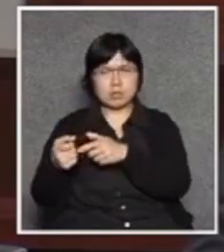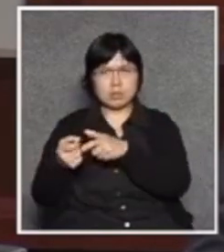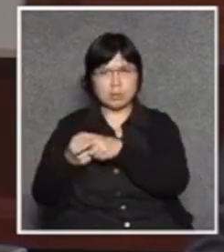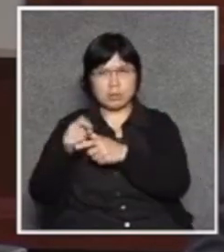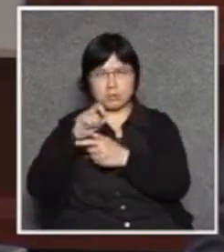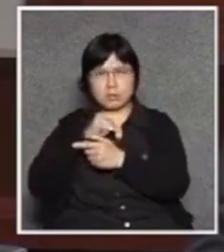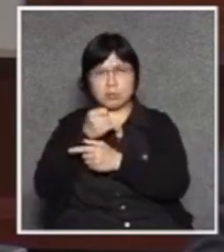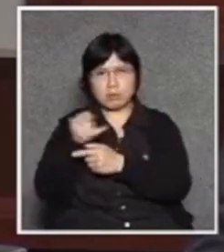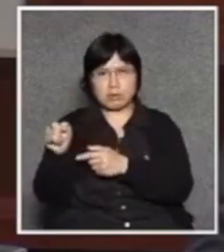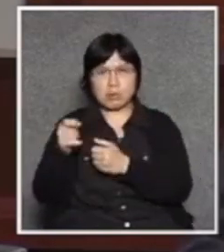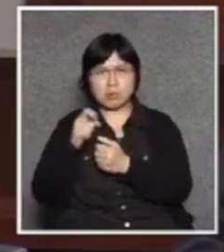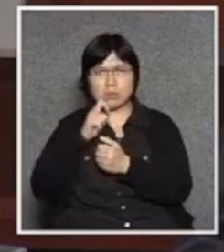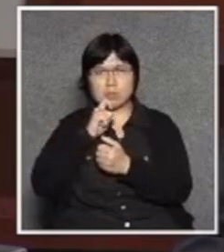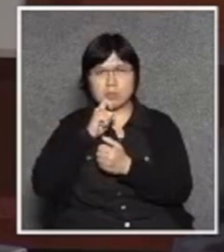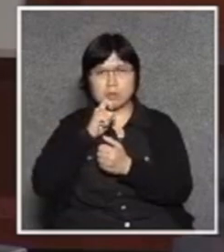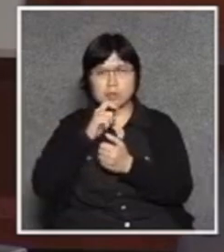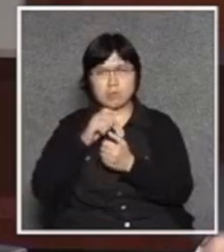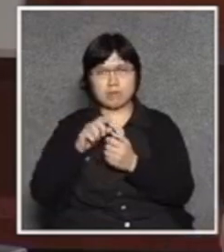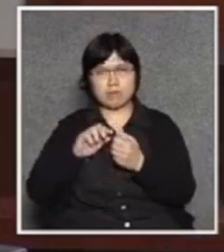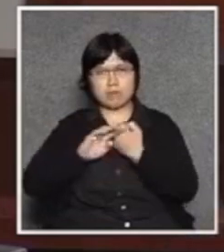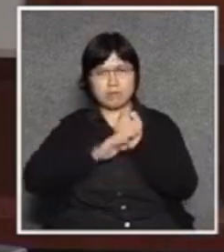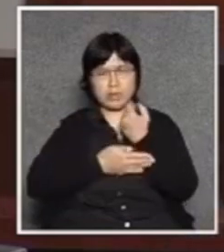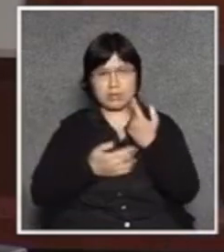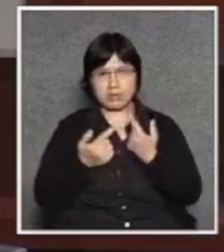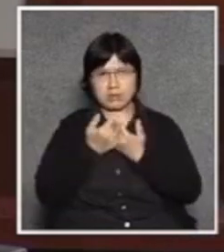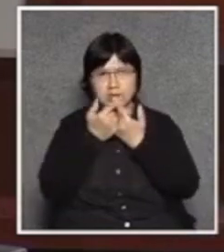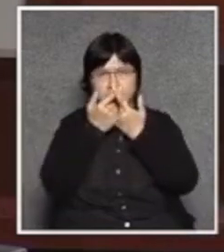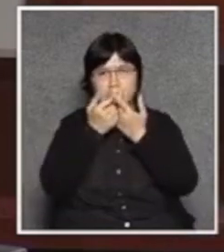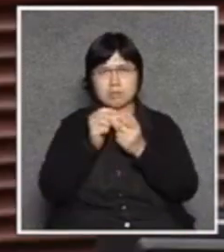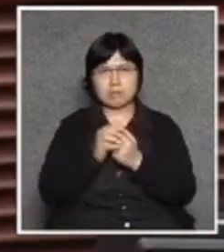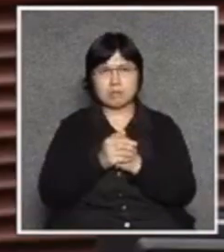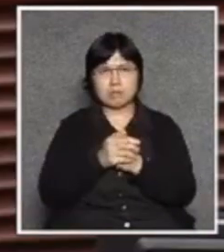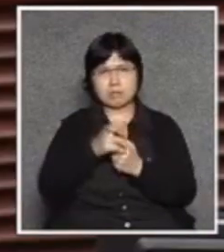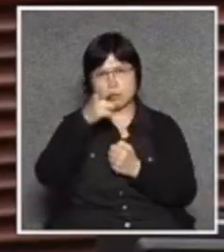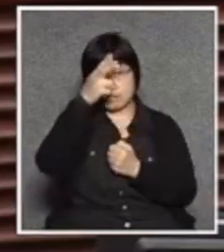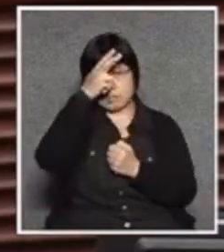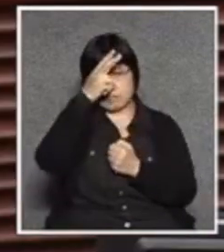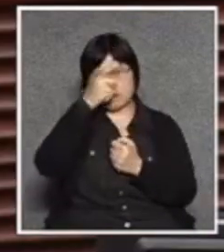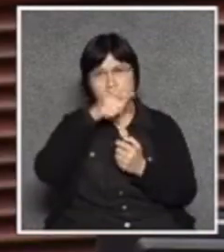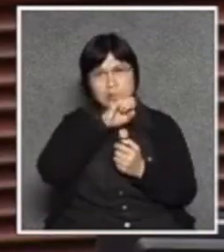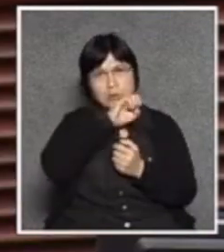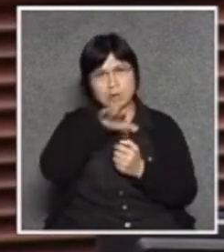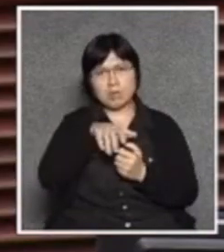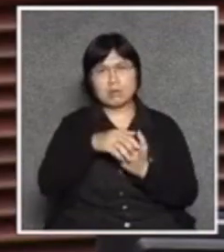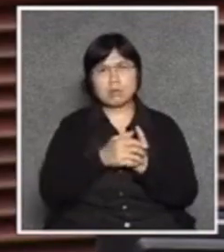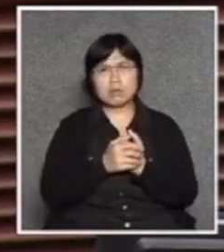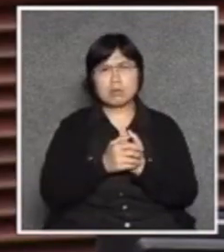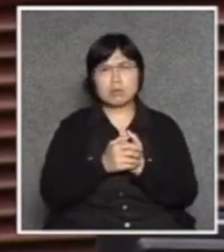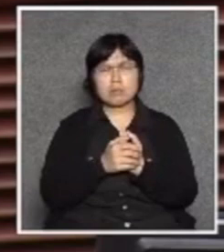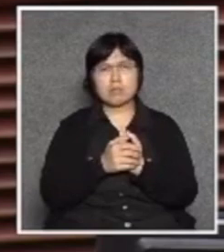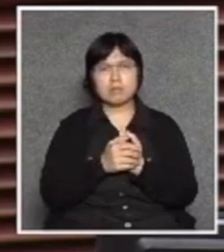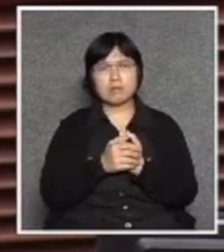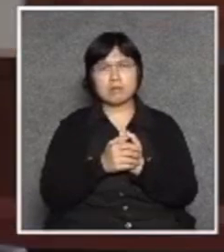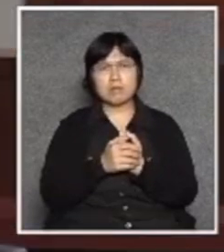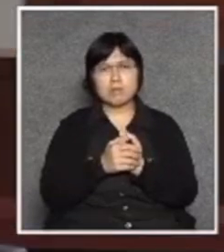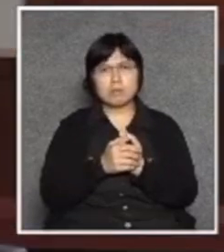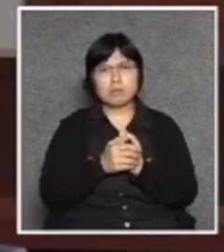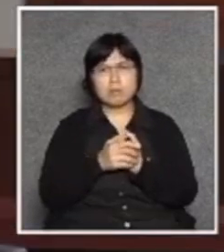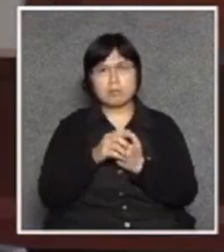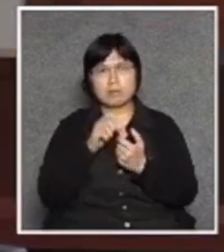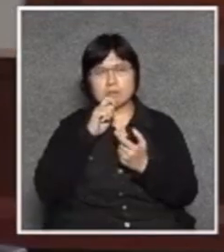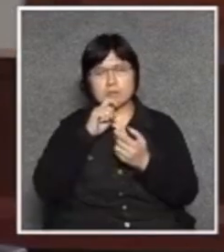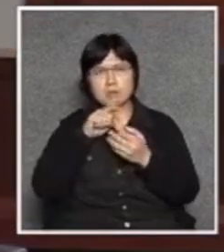或者引起法律爭議，這個是政府的說法。有一張報紙叫《明